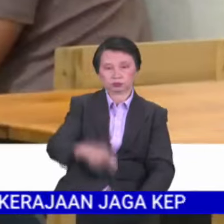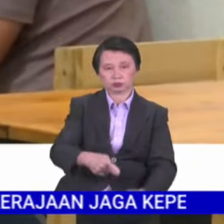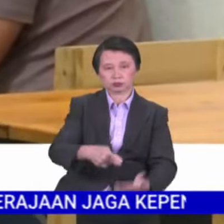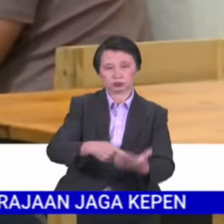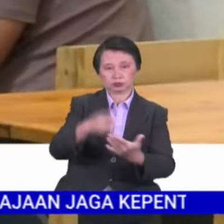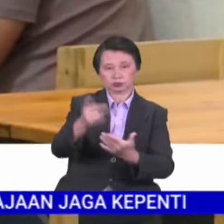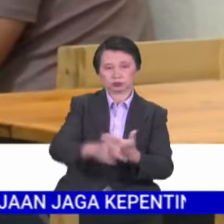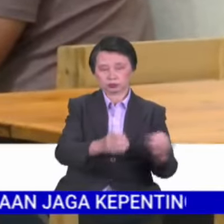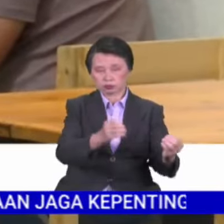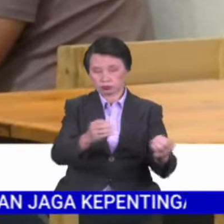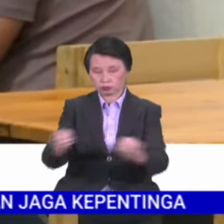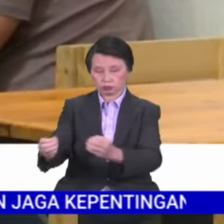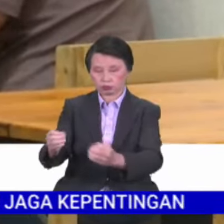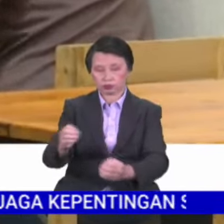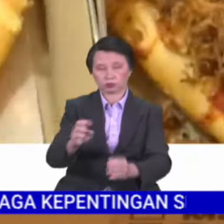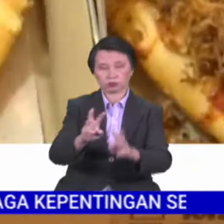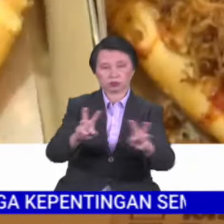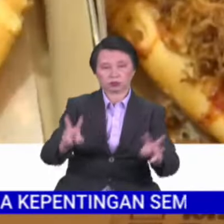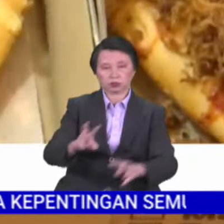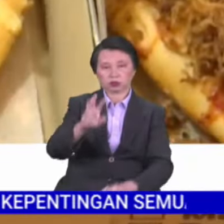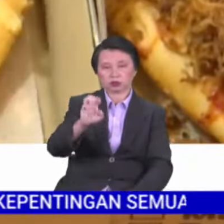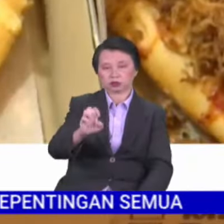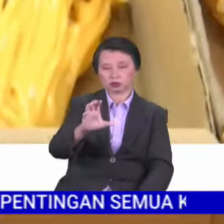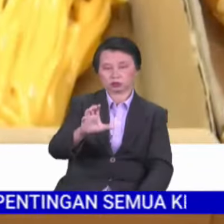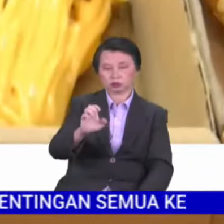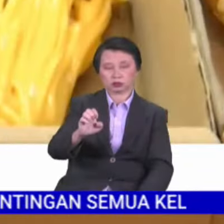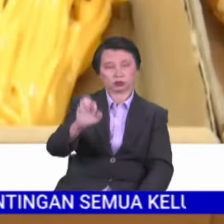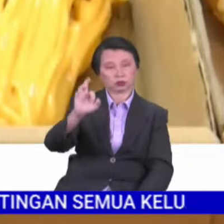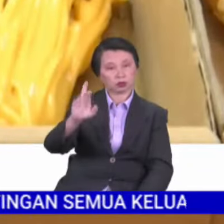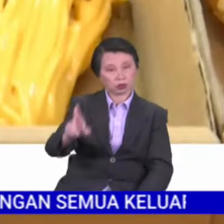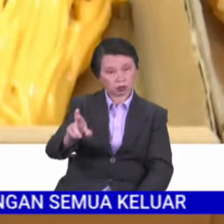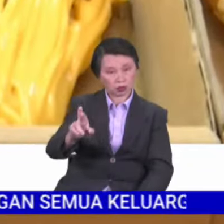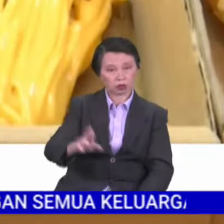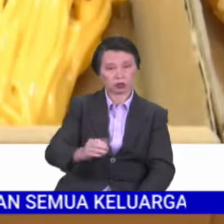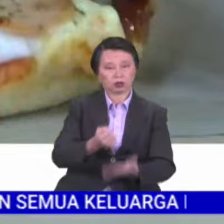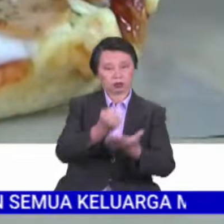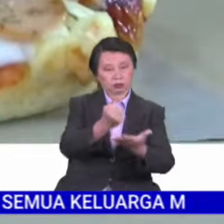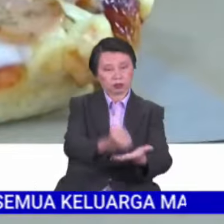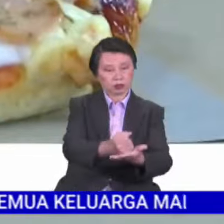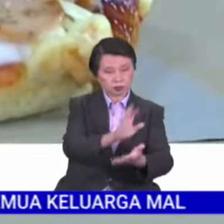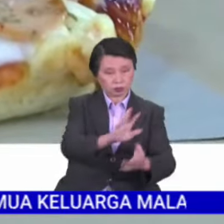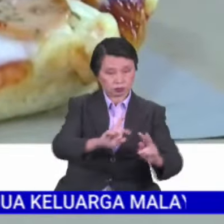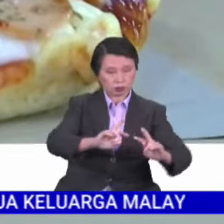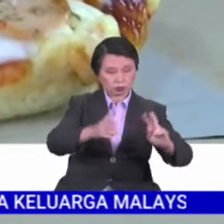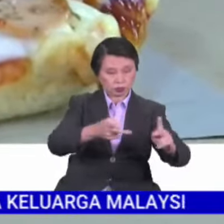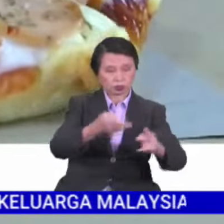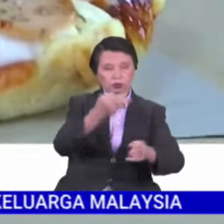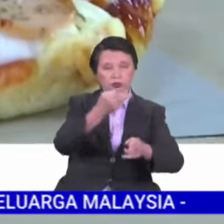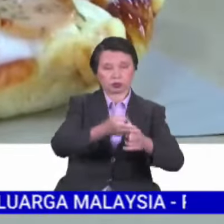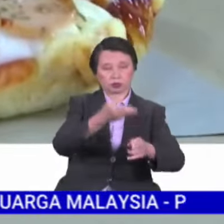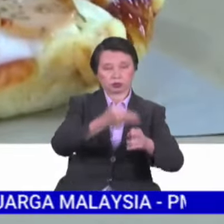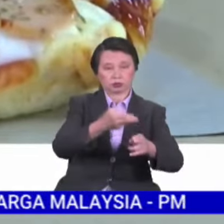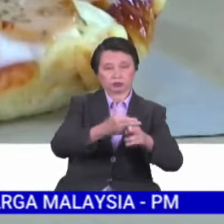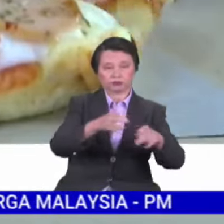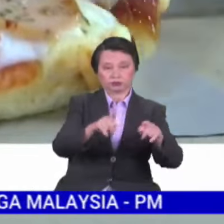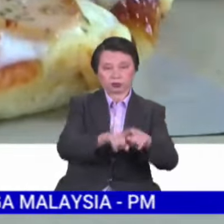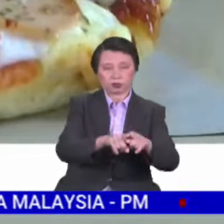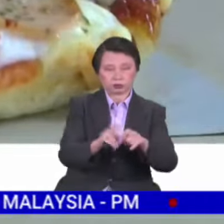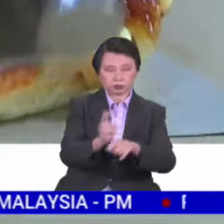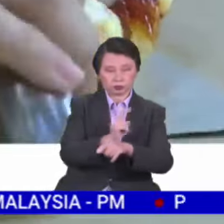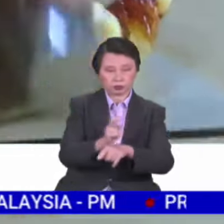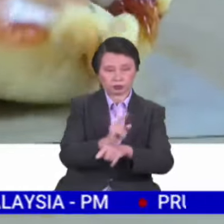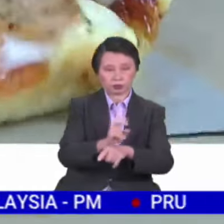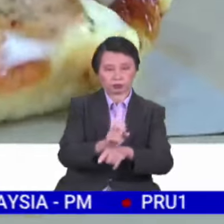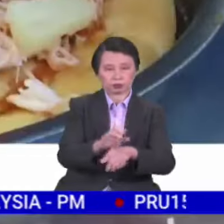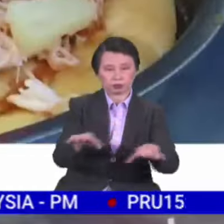Jeli Anjuran Wilayah Ekonomi Pantai Timur ECER membantu beliau meningkatkan jenama produknya sebagai pengusaha